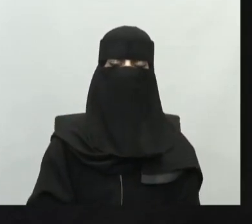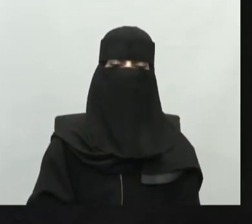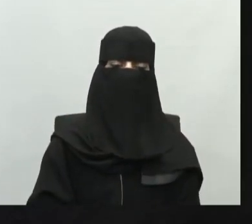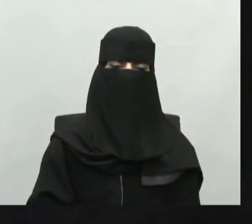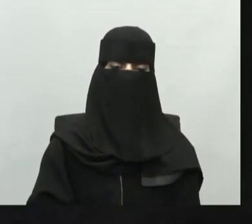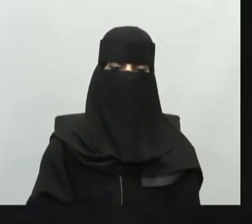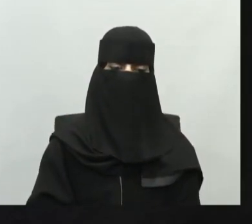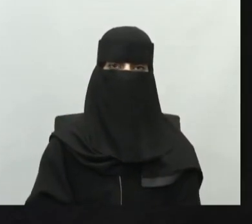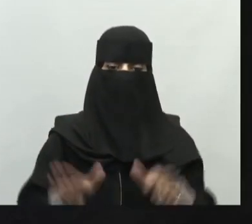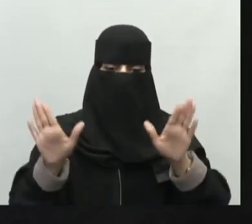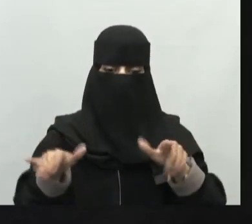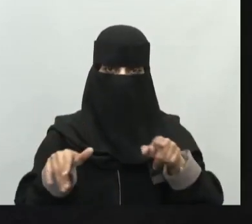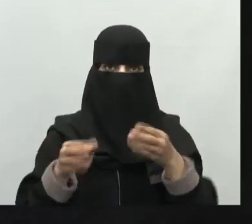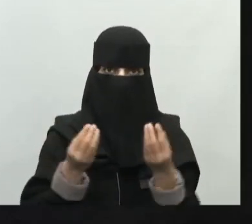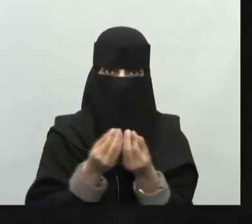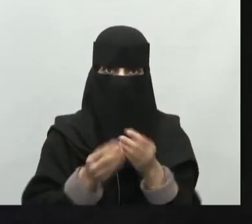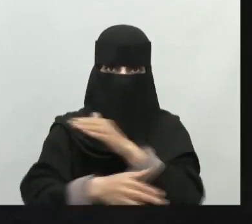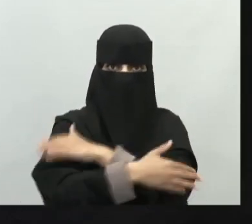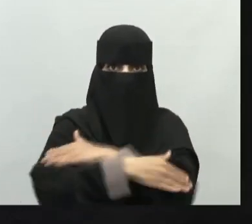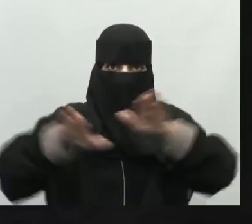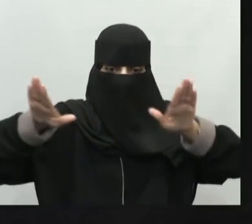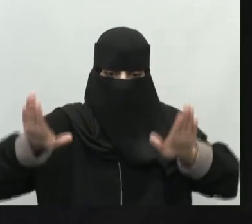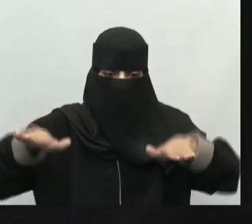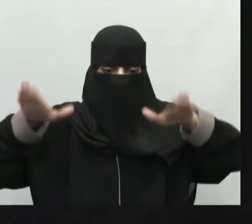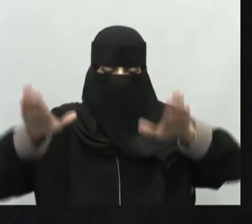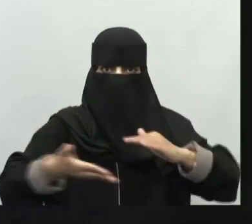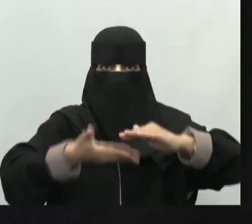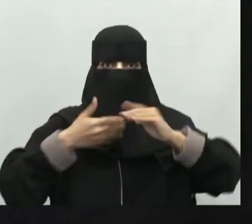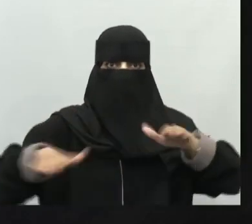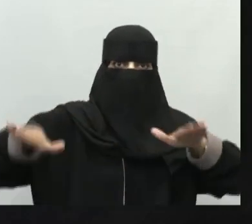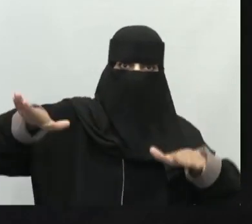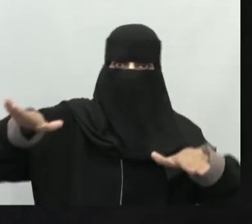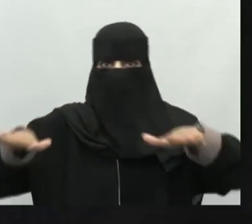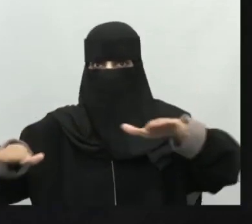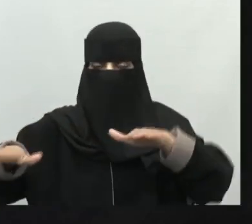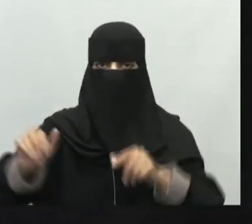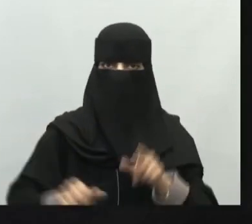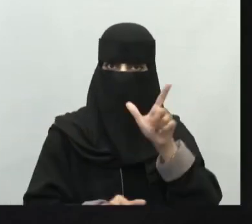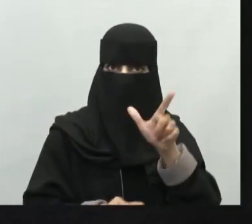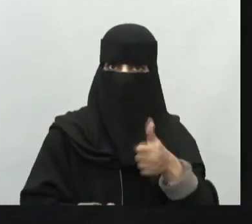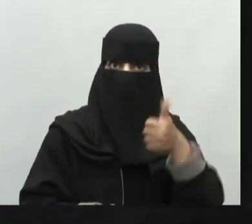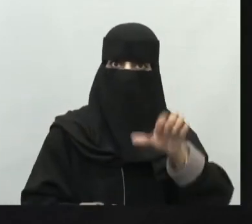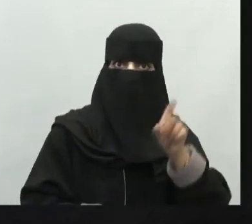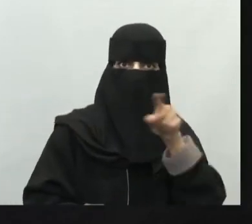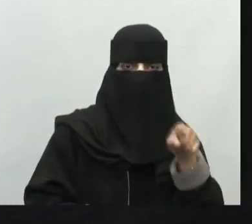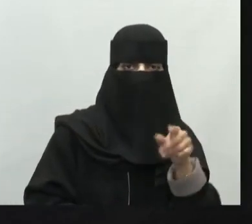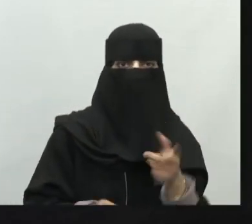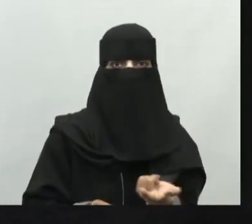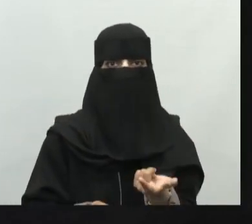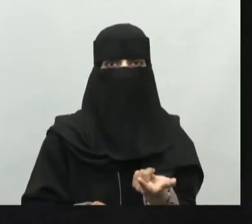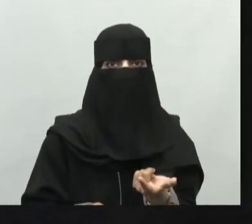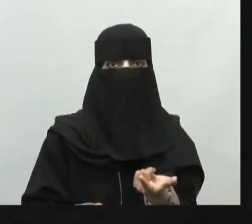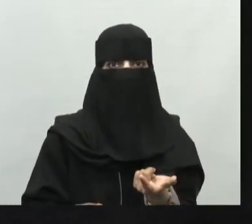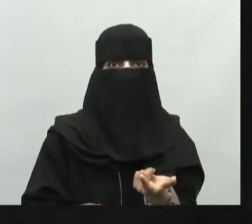لدينا الطيور لها جناحان تساعدها على الطيران صح ام